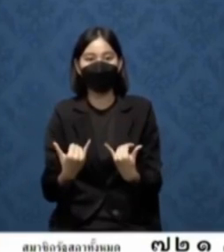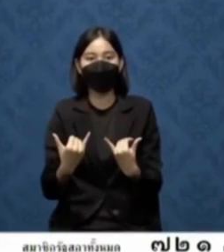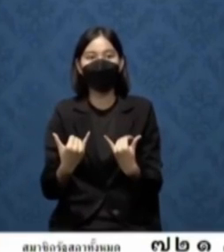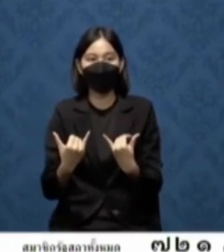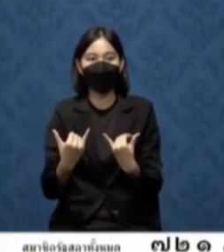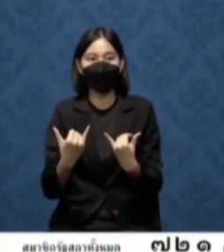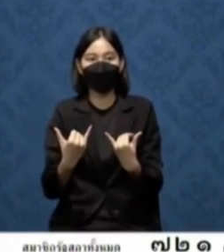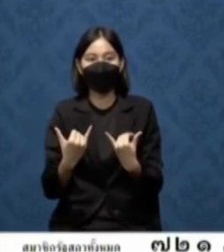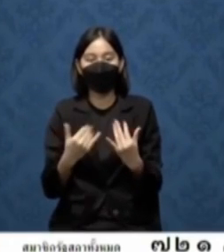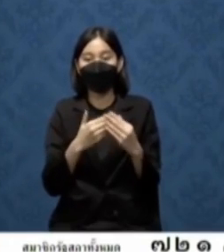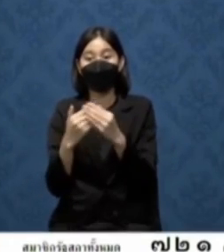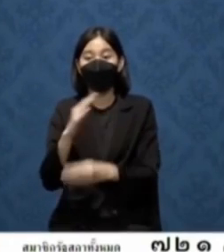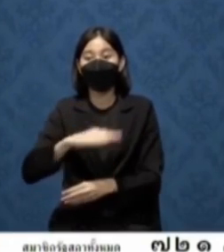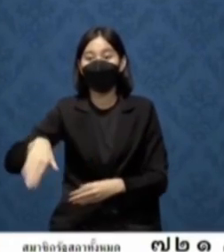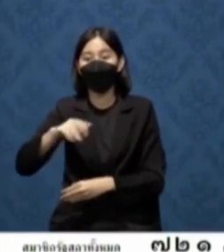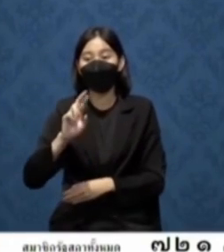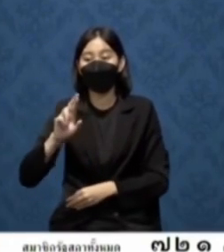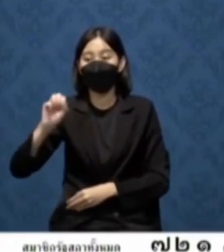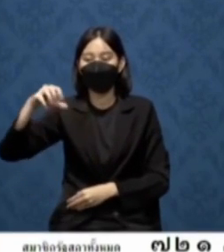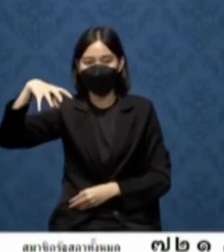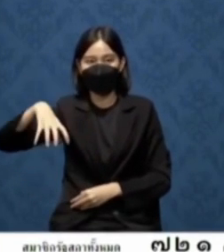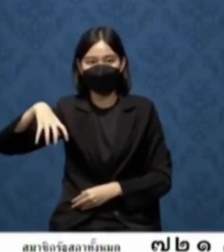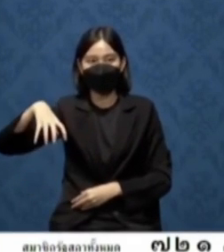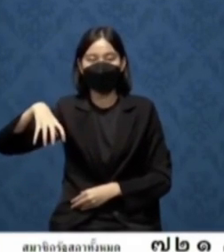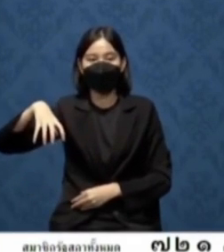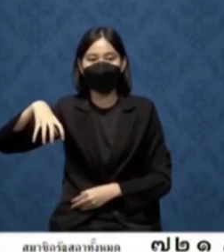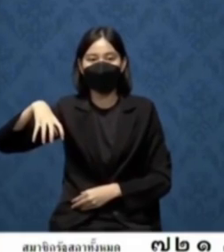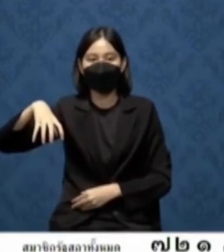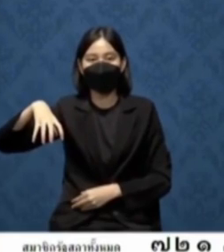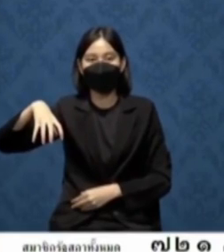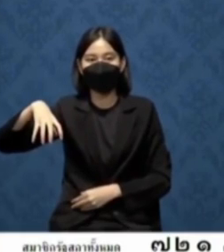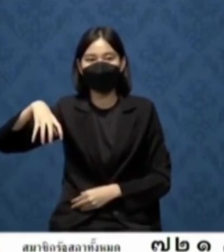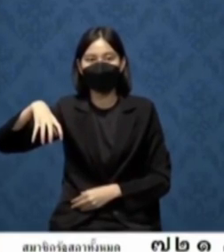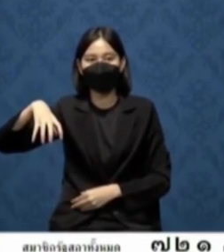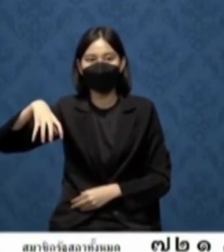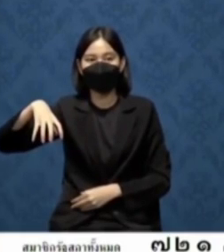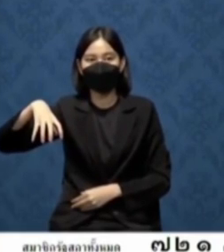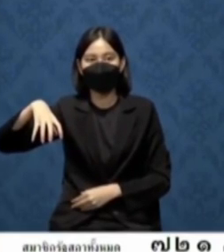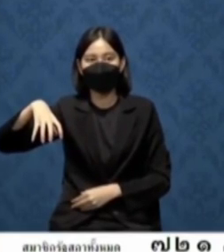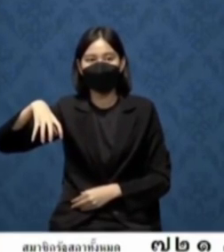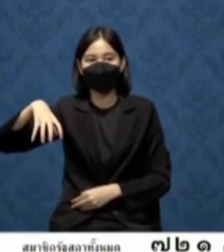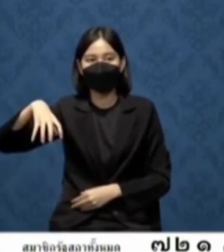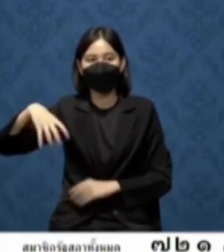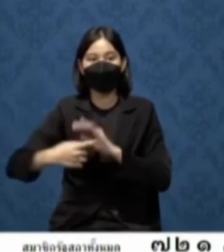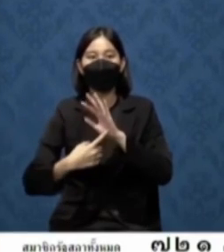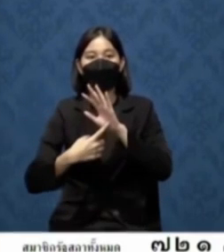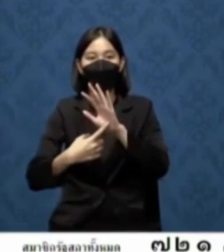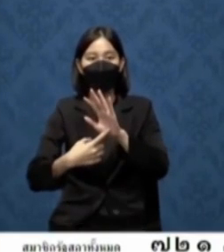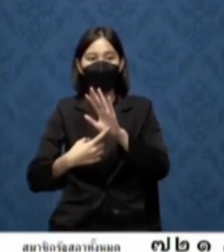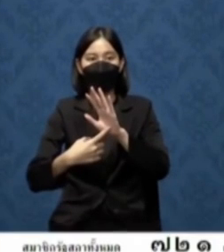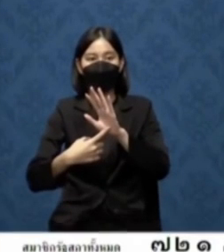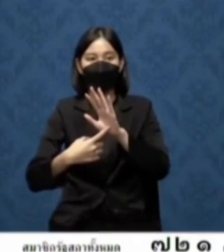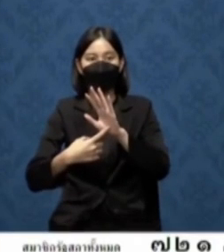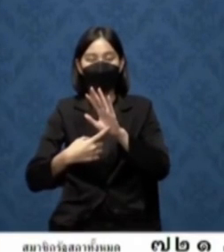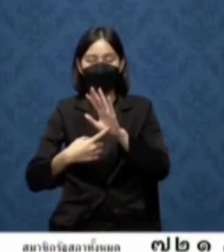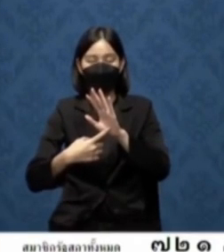การพาทุกท่านกลับมาสถานที่แห่งนี้ครับที่รัฐสภาไม่มีตัวอย่างที่